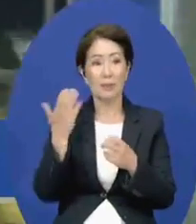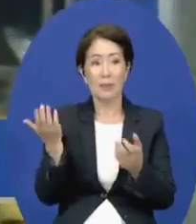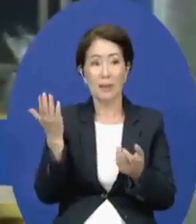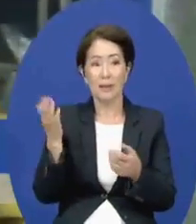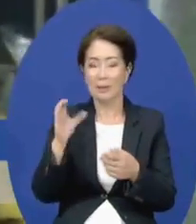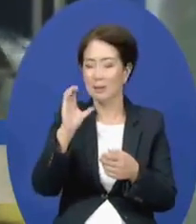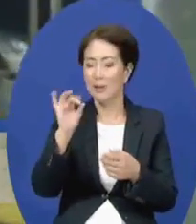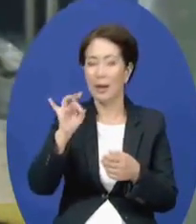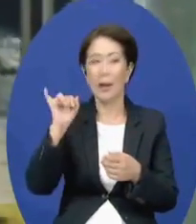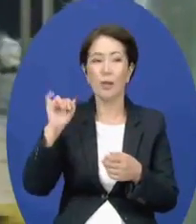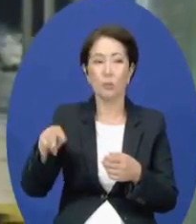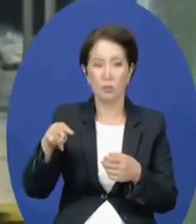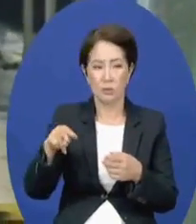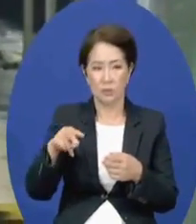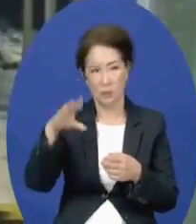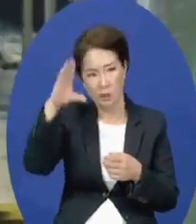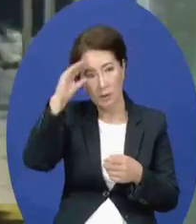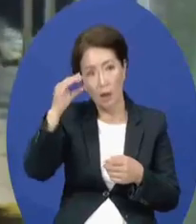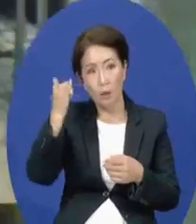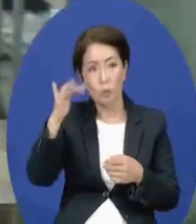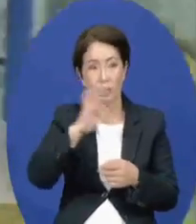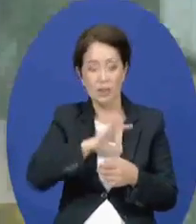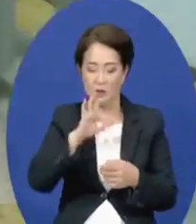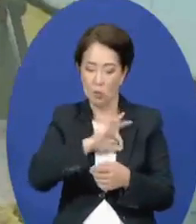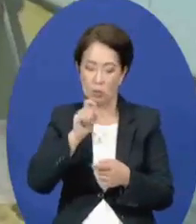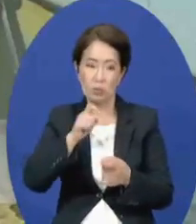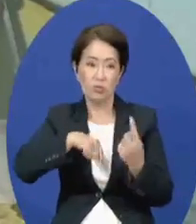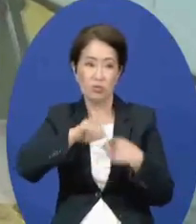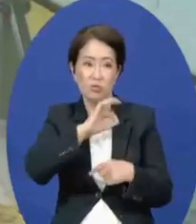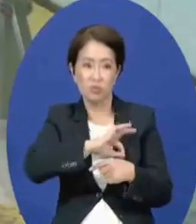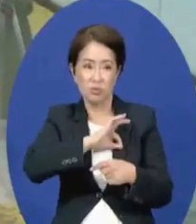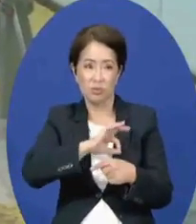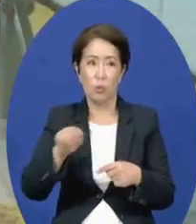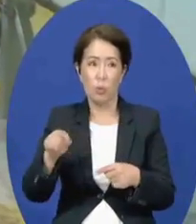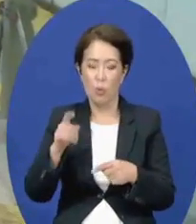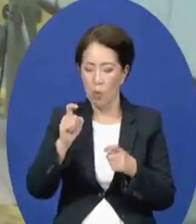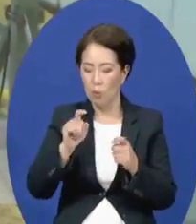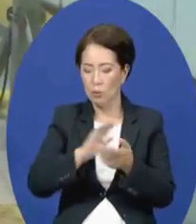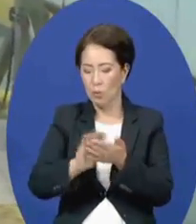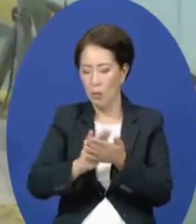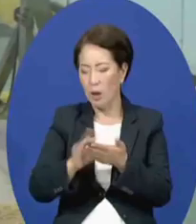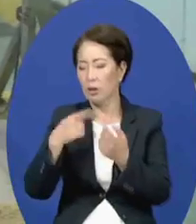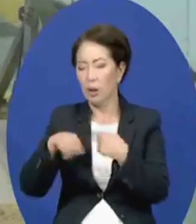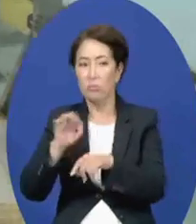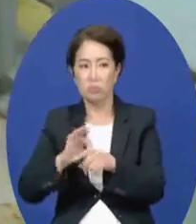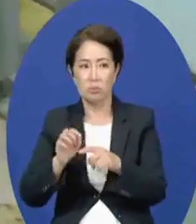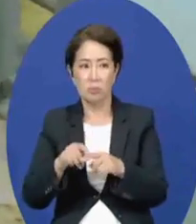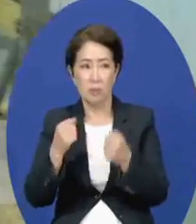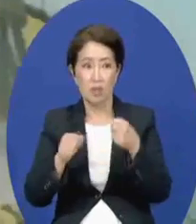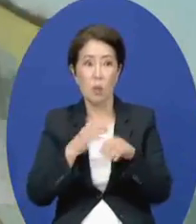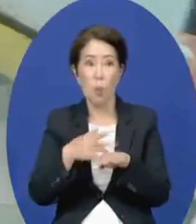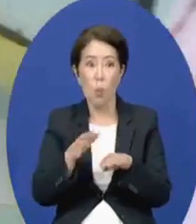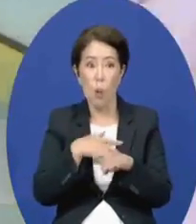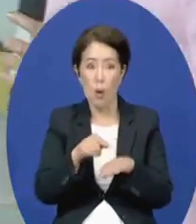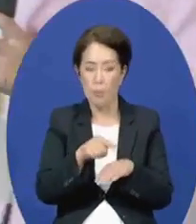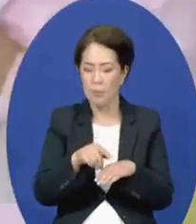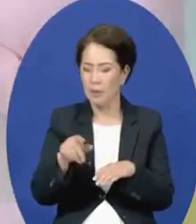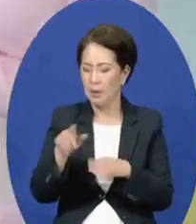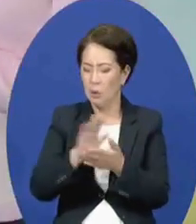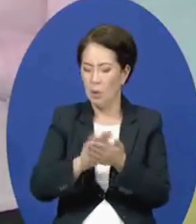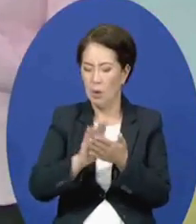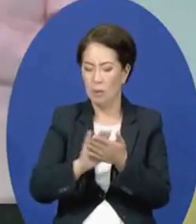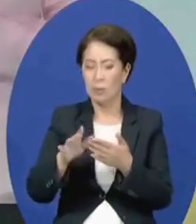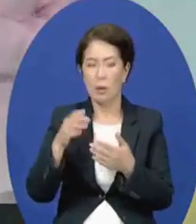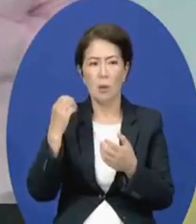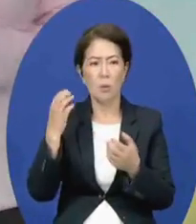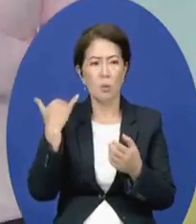бол яг саарал усыг ашиглаж өмнө ашигласан байсан усыг дахин боловсруулад ингээд авсан машиныг угааж ин. Ингэснээрээ тэр нийслэлийн хэмжээлэх бүх